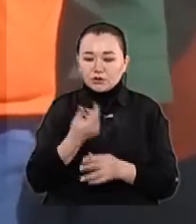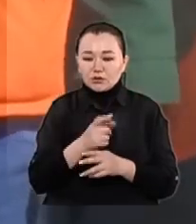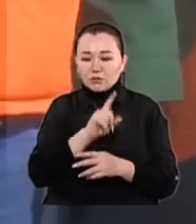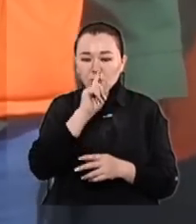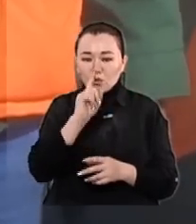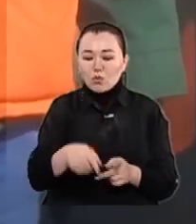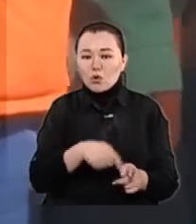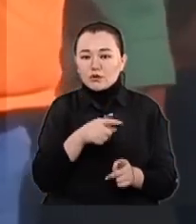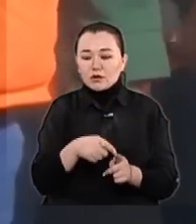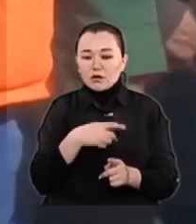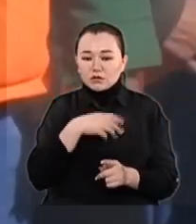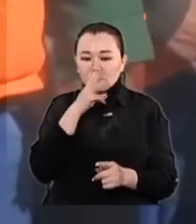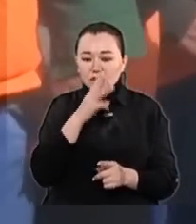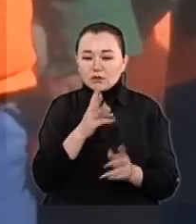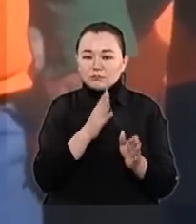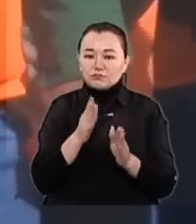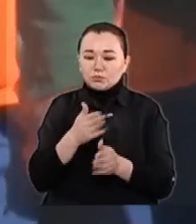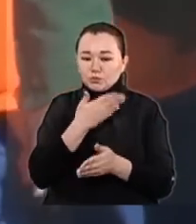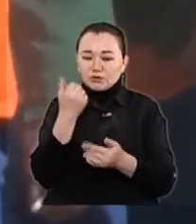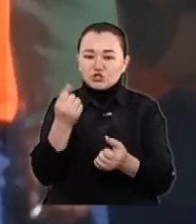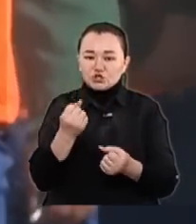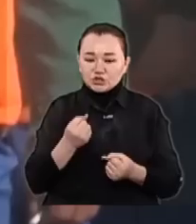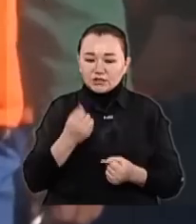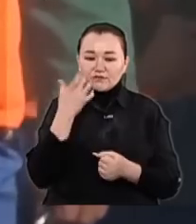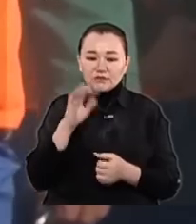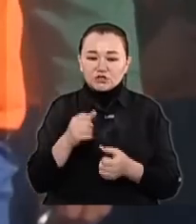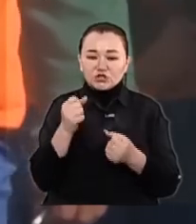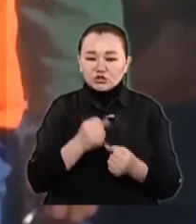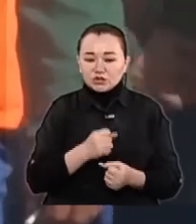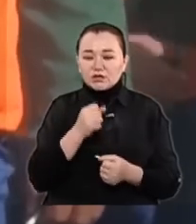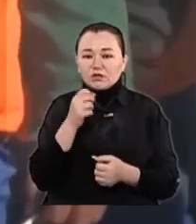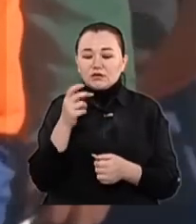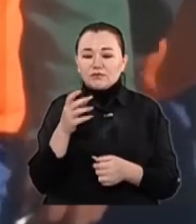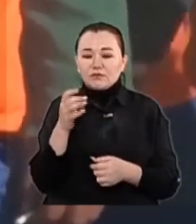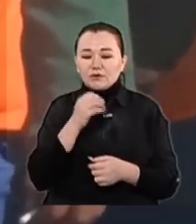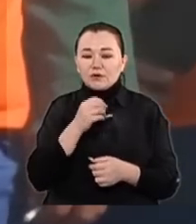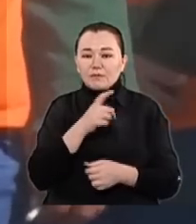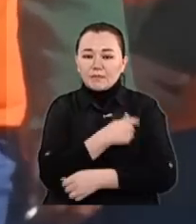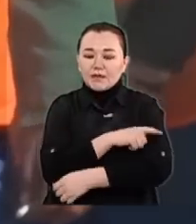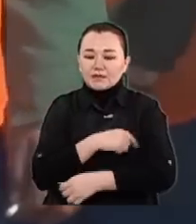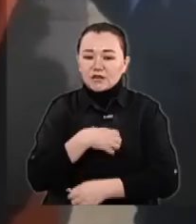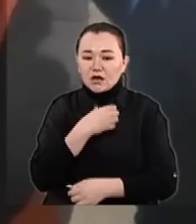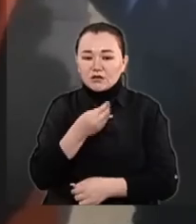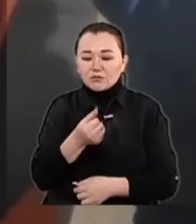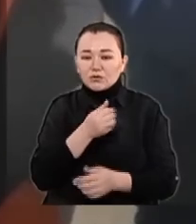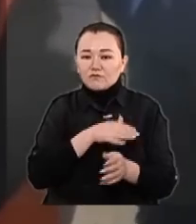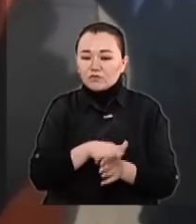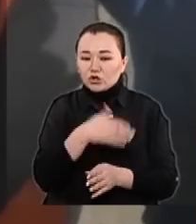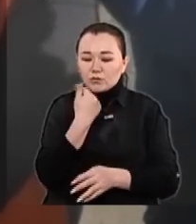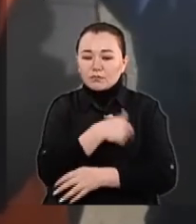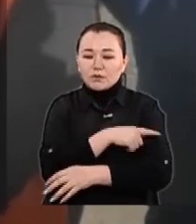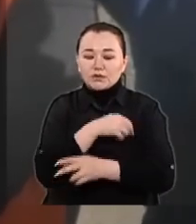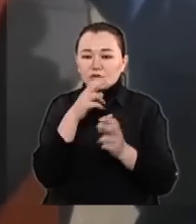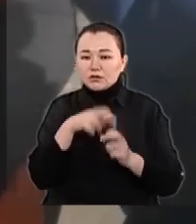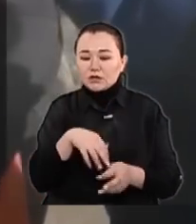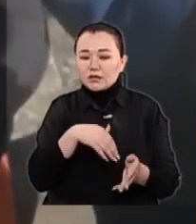болды. Біздің айлығымызды уақытылы төлемейді, кешіктіреді, айға шумен төлейді. Медстрахование төлемейтін болды. Больница қарамай жатыр,